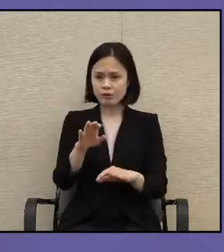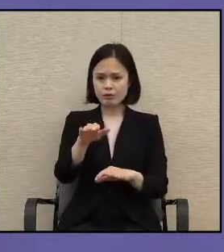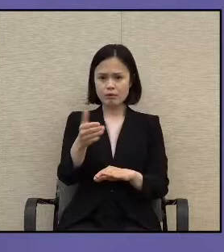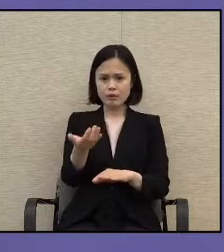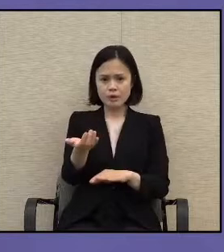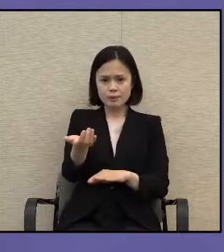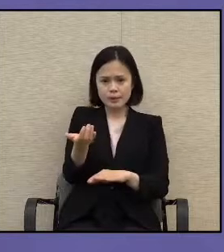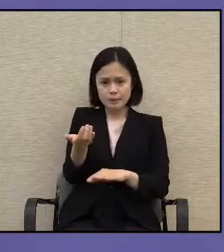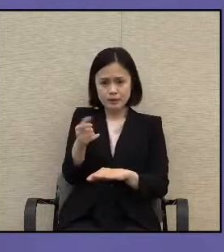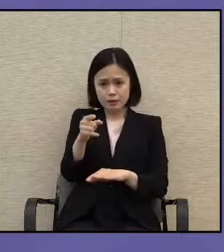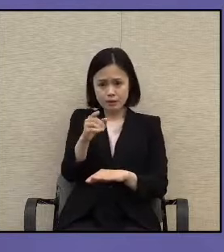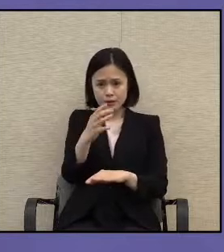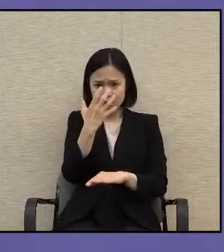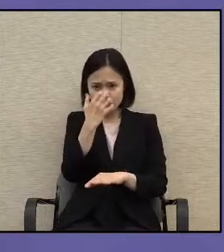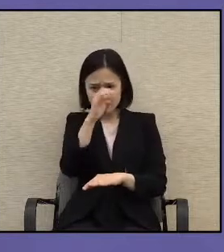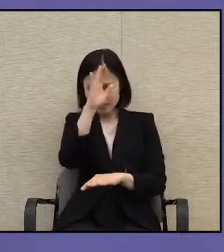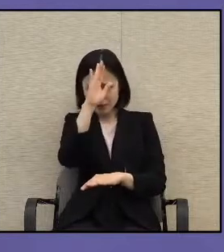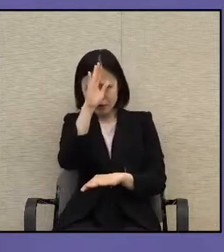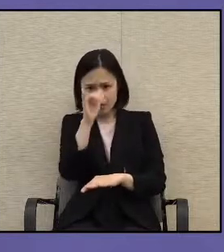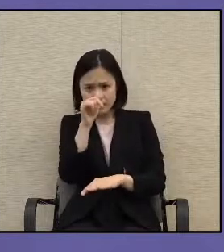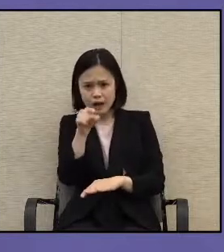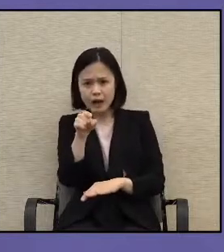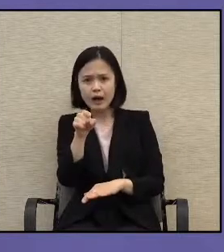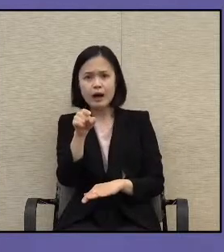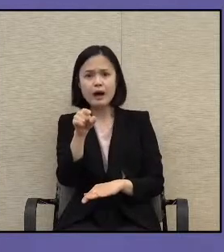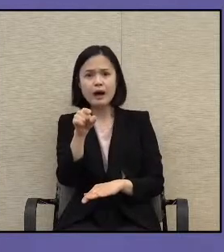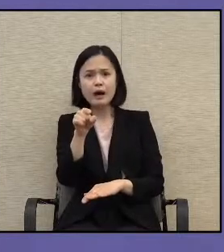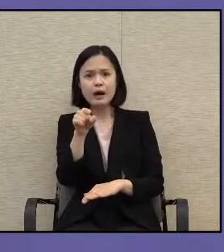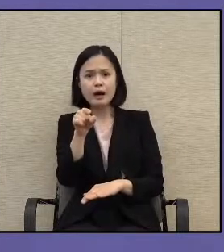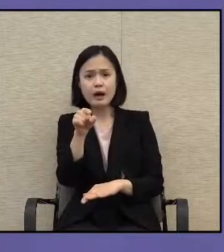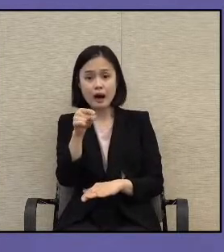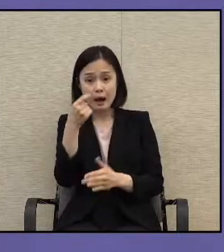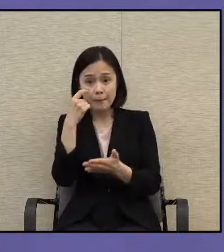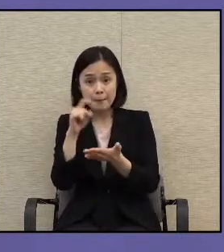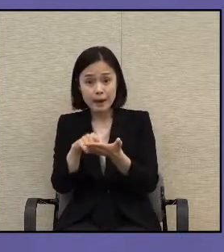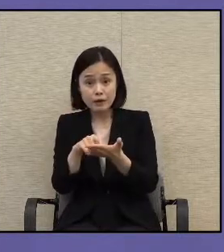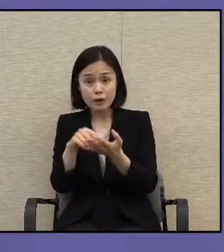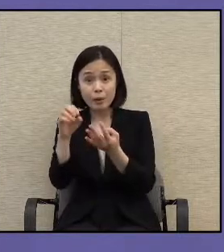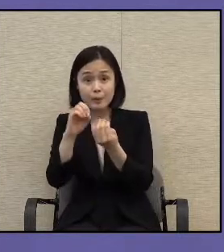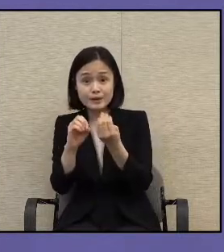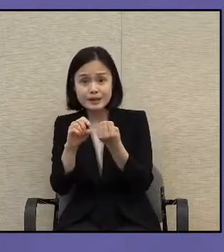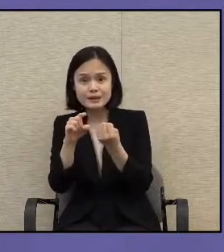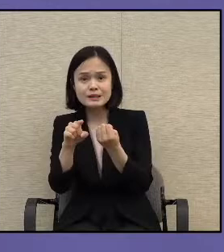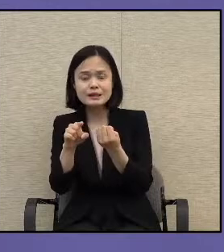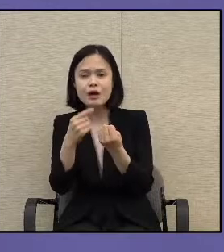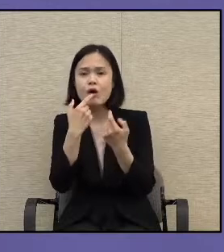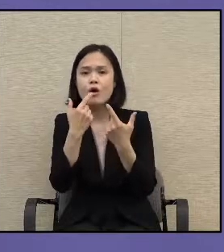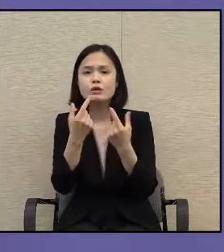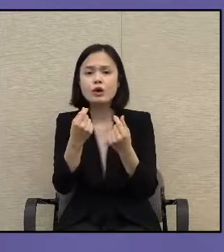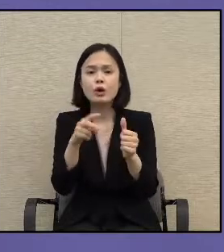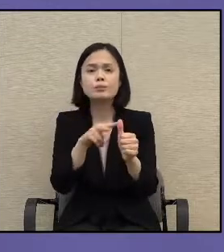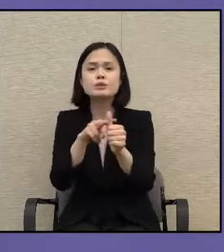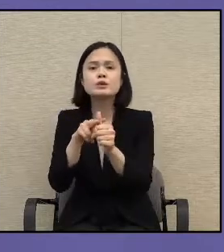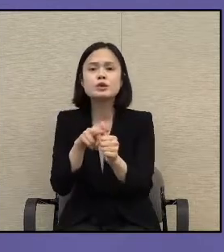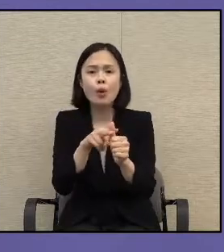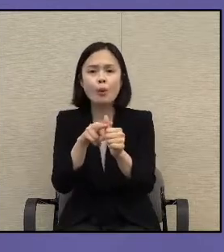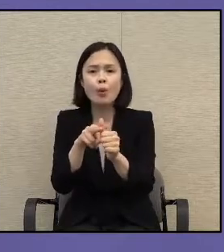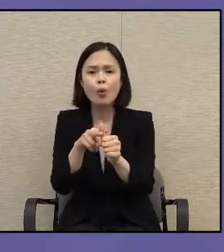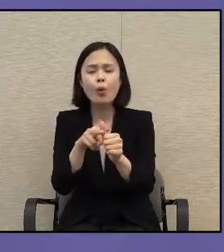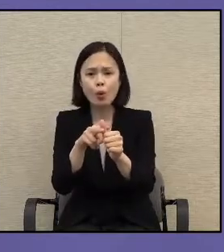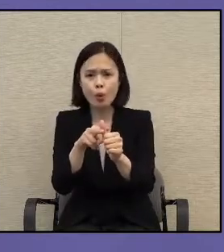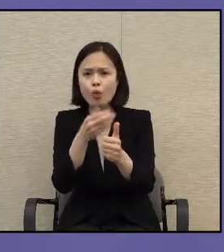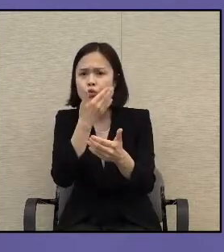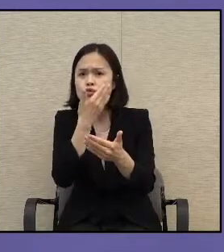그 기억력에 못지않게 의미 있는 지표로 이제 보여지기도 했습니다. 그 부분들, 여기까지의